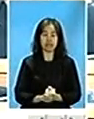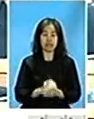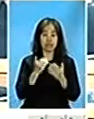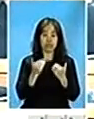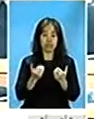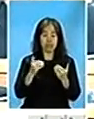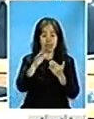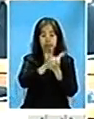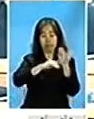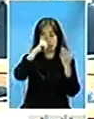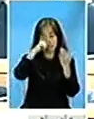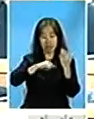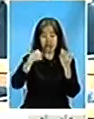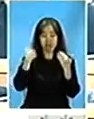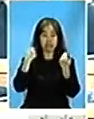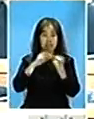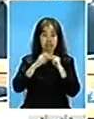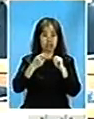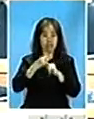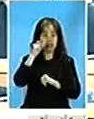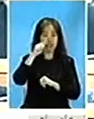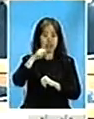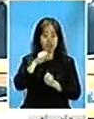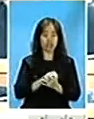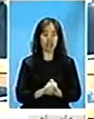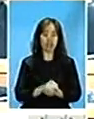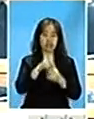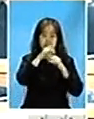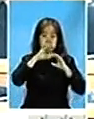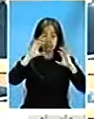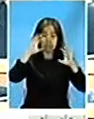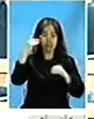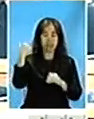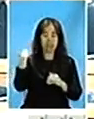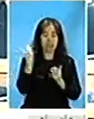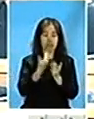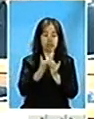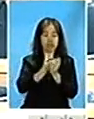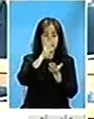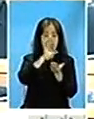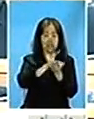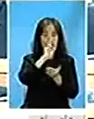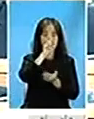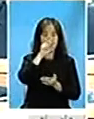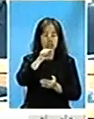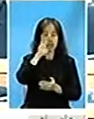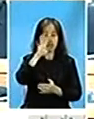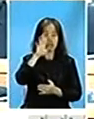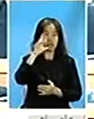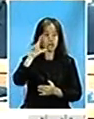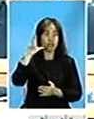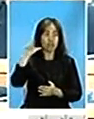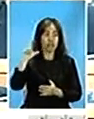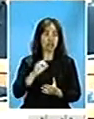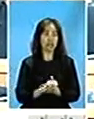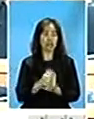าติมันมีปัญหารัฐบาลได้ตั้งงบ 2.4 ล้านล้านบาทนั้นเนี่ยเป็นง